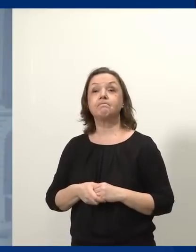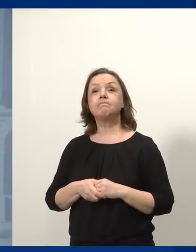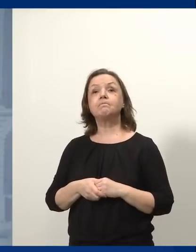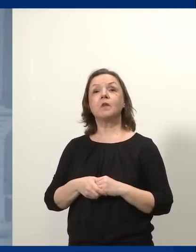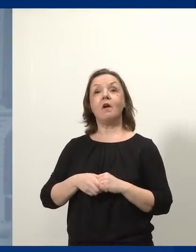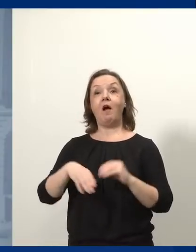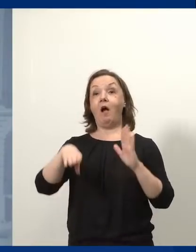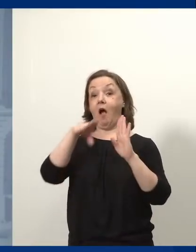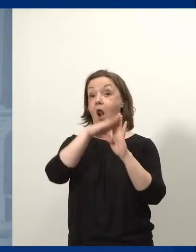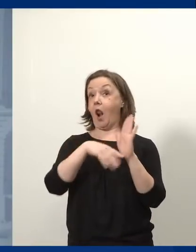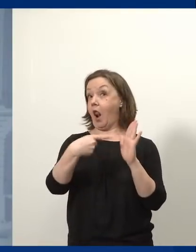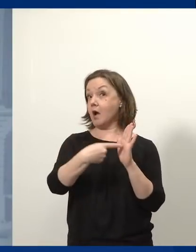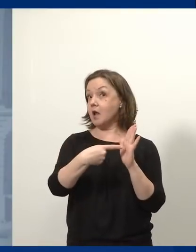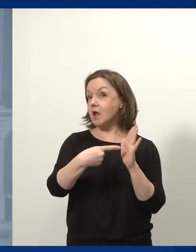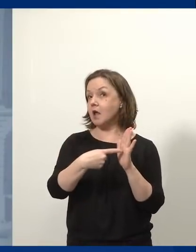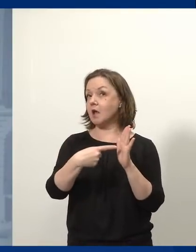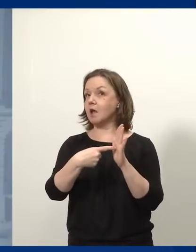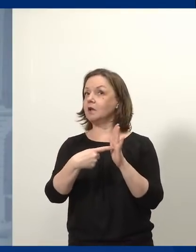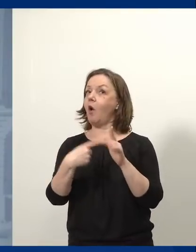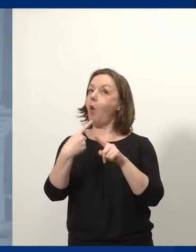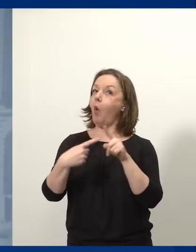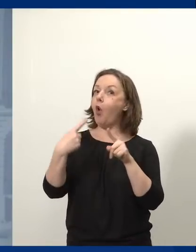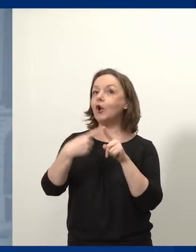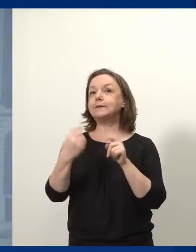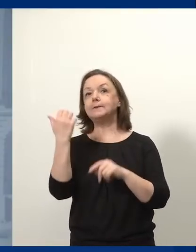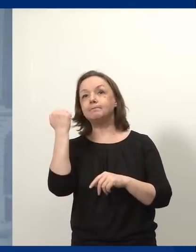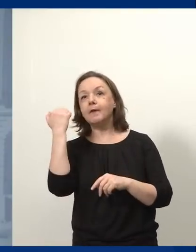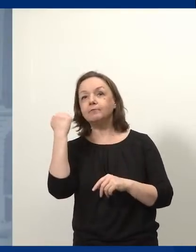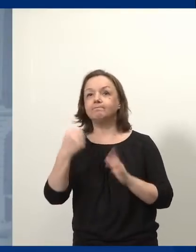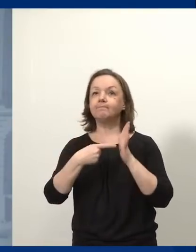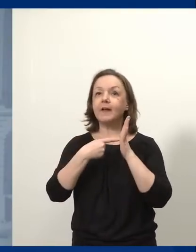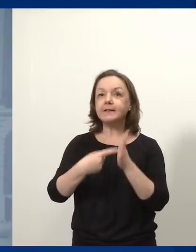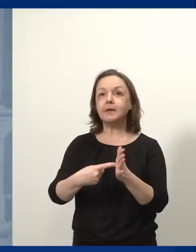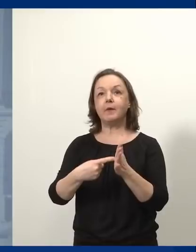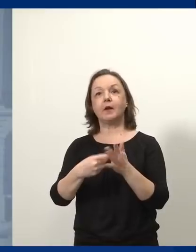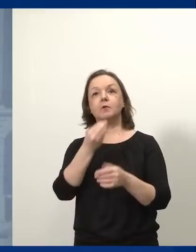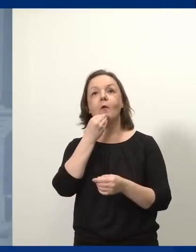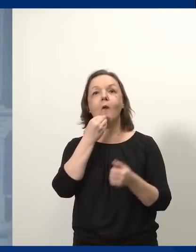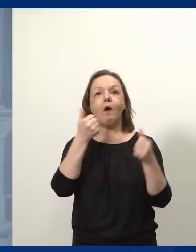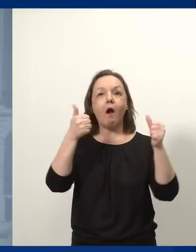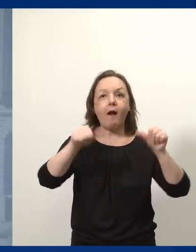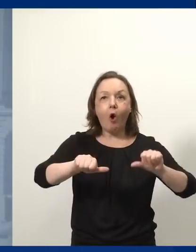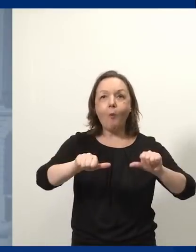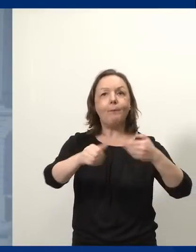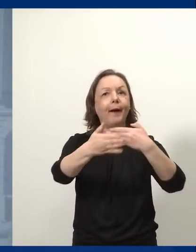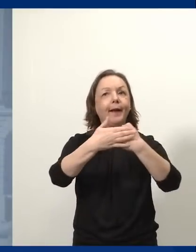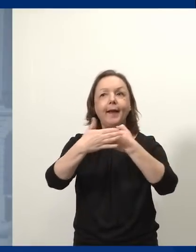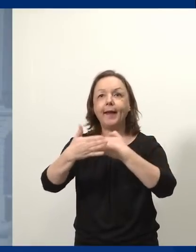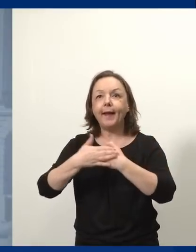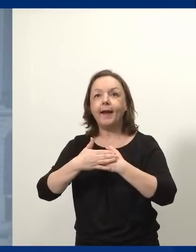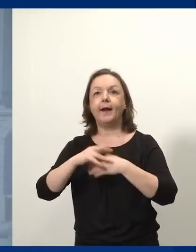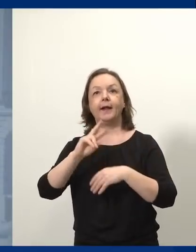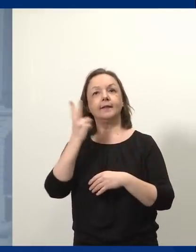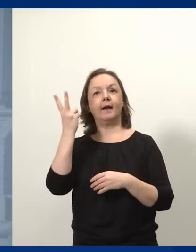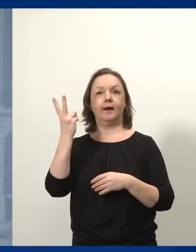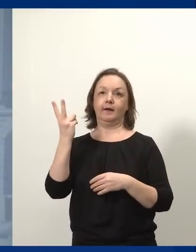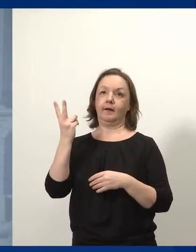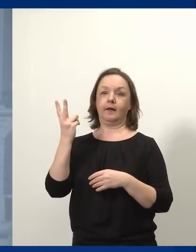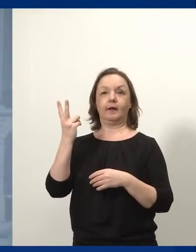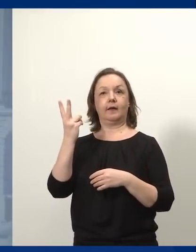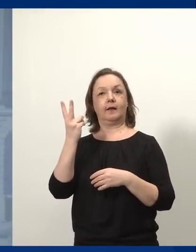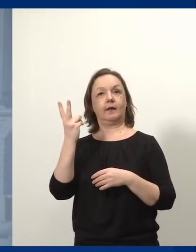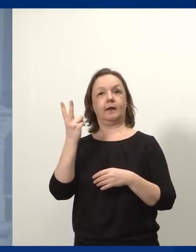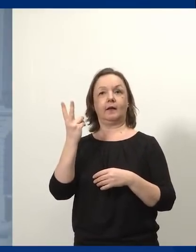hetkellä lainsäädäntöä, joka mahdollistaisi esimerkiksi ruokakauppojen sulkemista tai yksittäisten